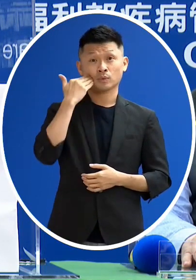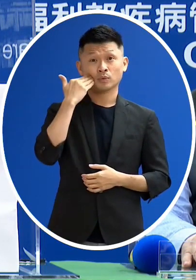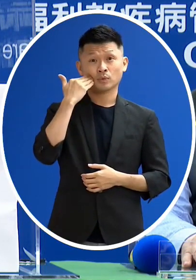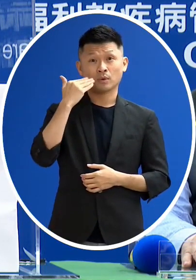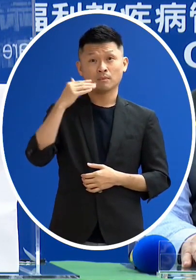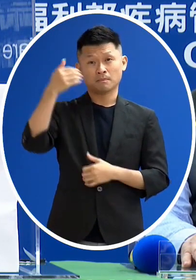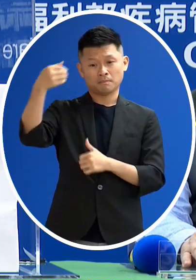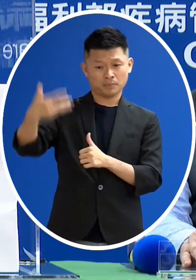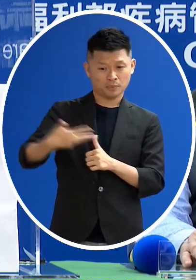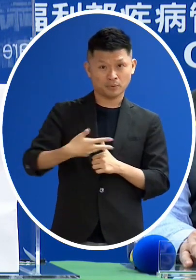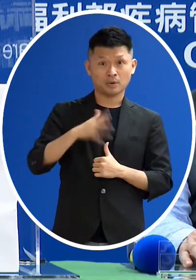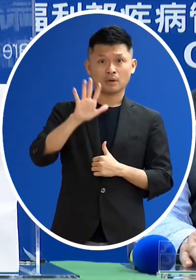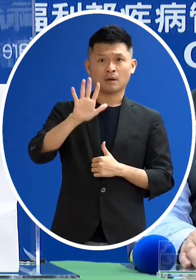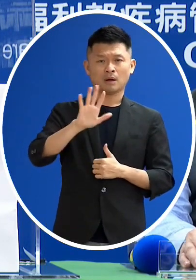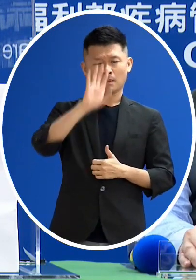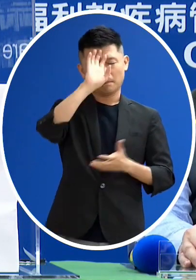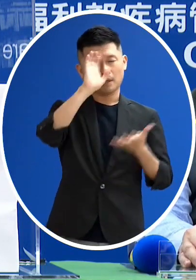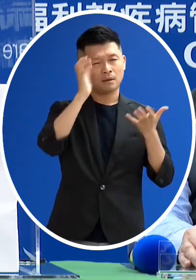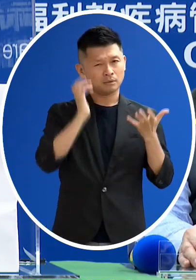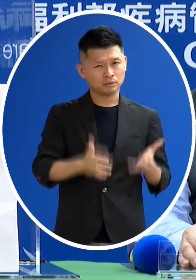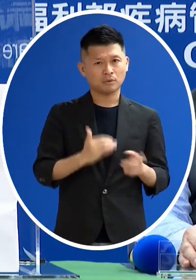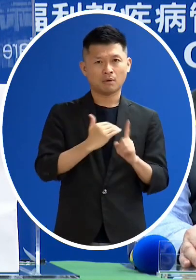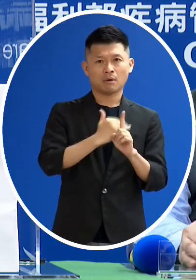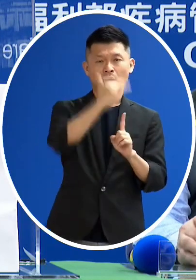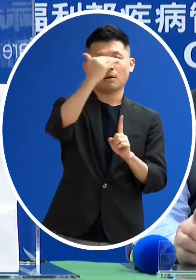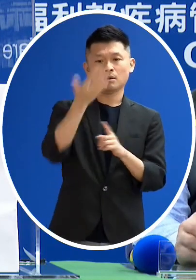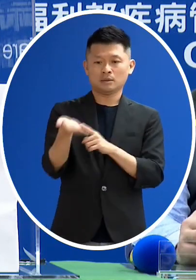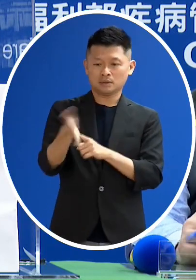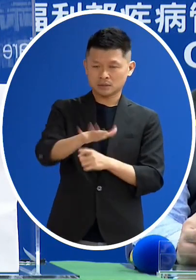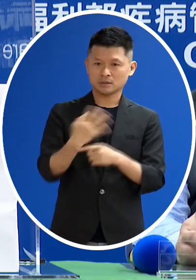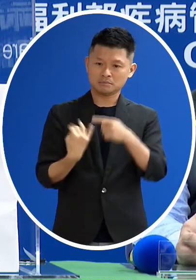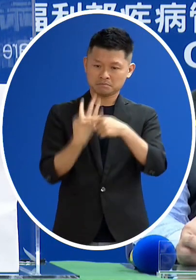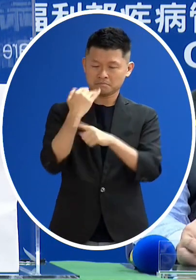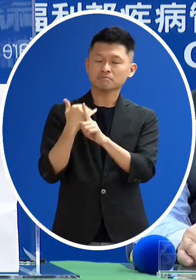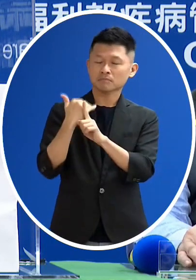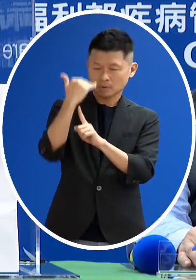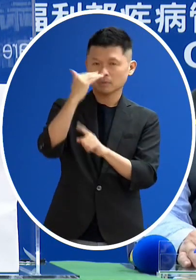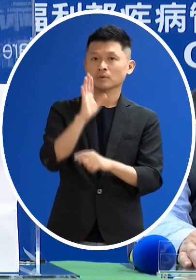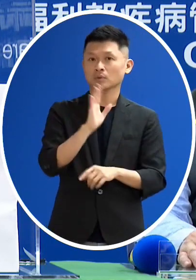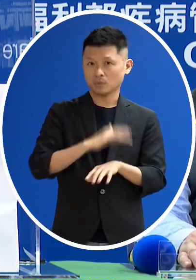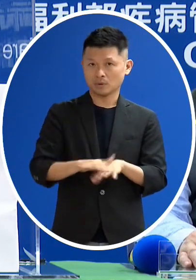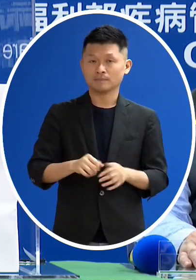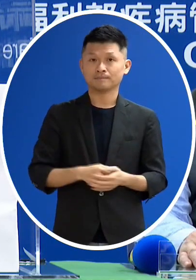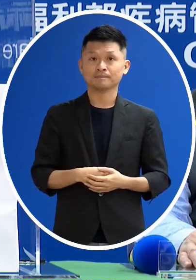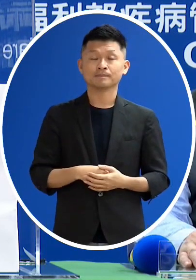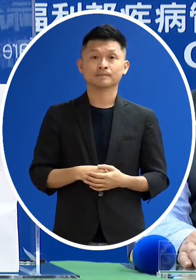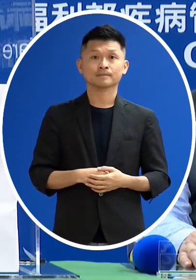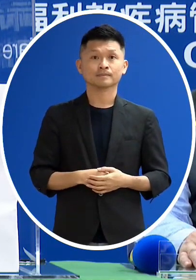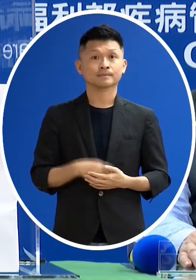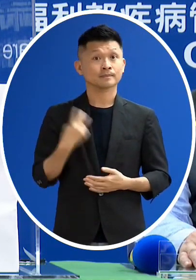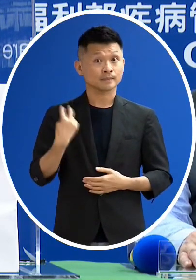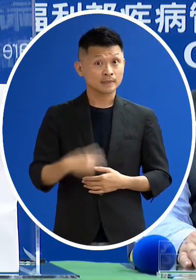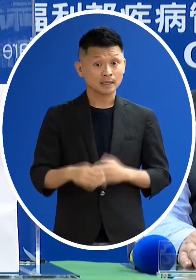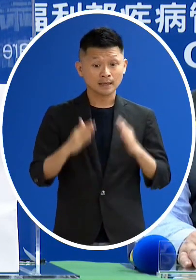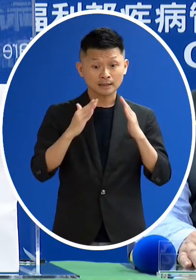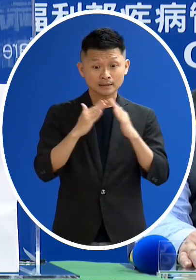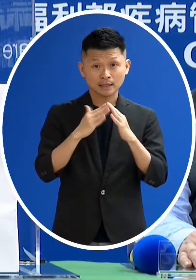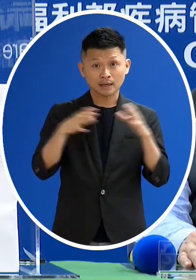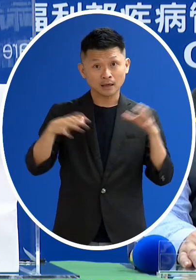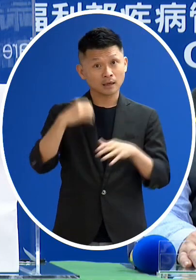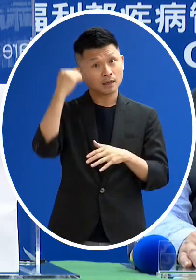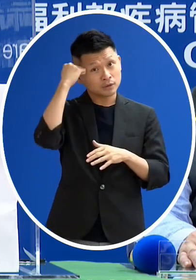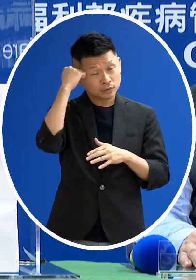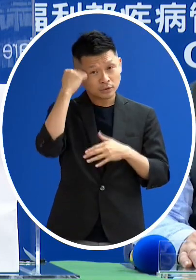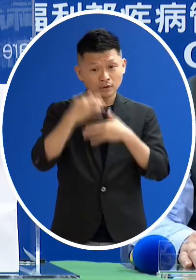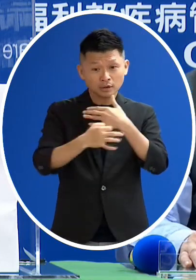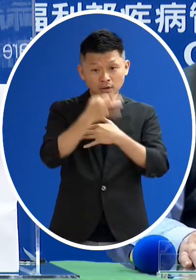相对重症跟死亡的比例也都会增高，而且有亲密这家庭里面一个亲